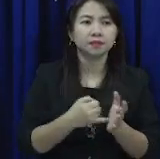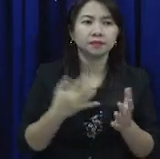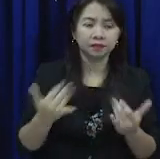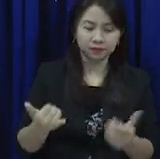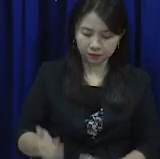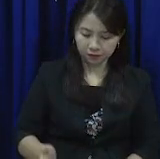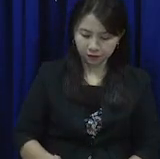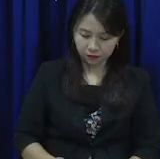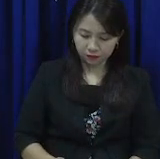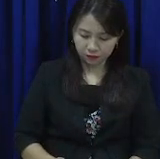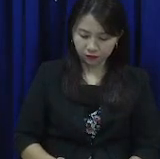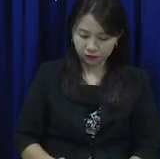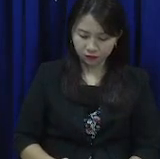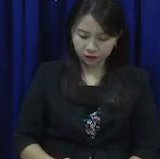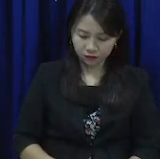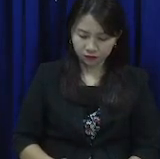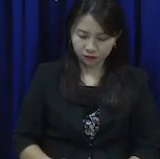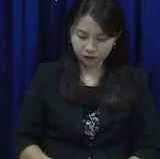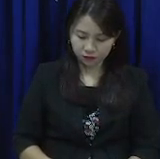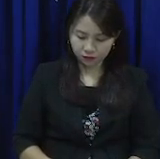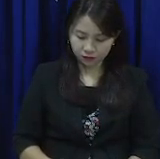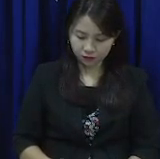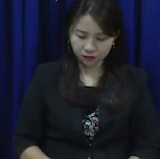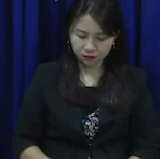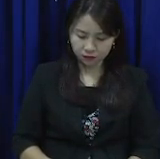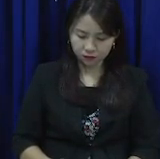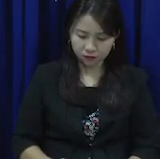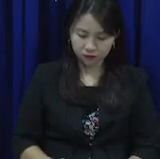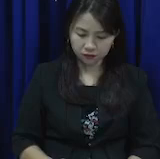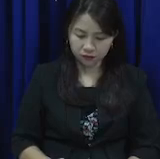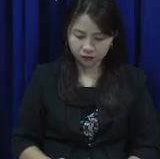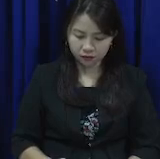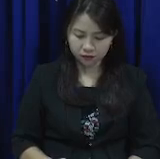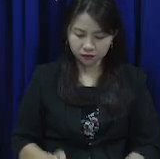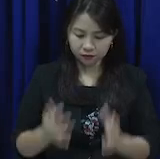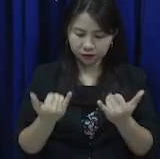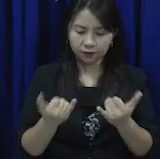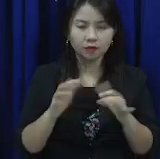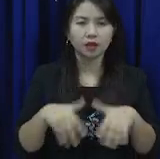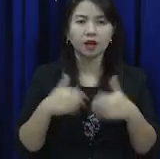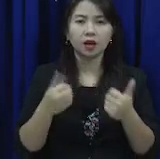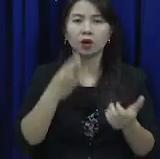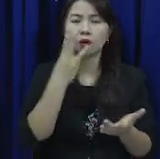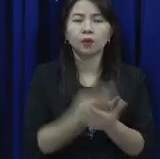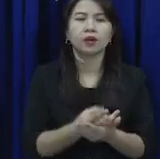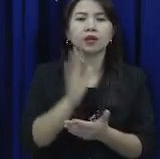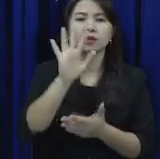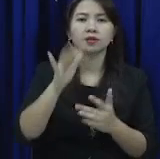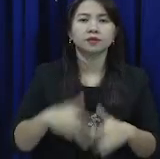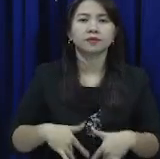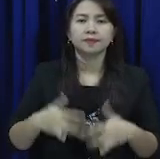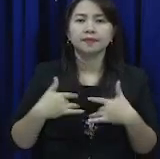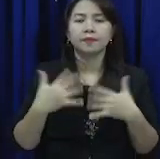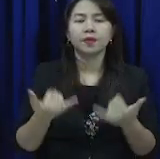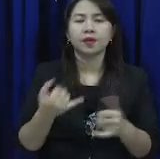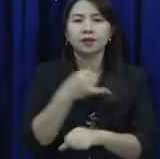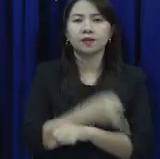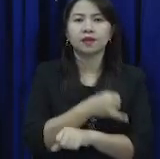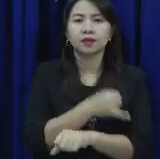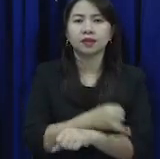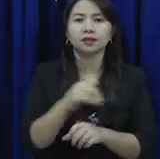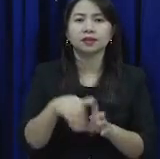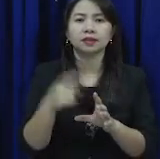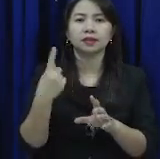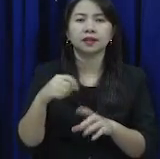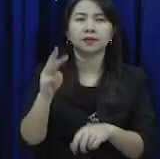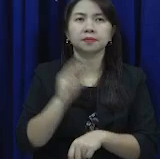dito marami ng guilty sa inyo young people you see how well is your life invested in the Ministry